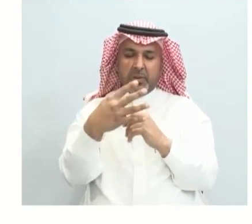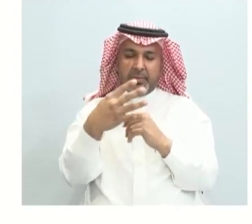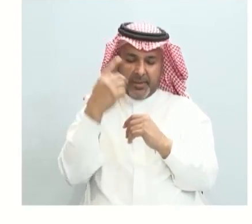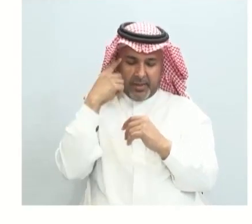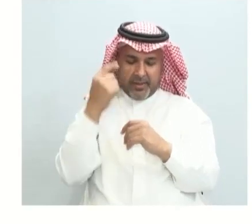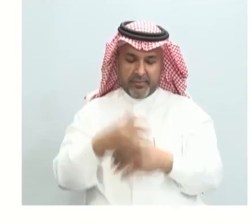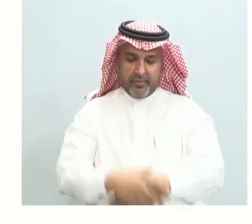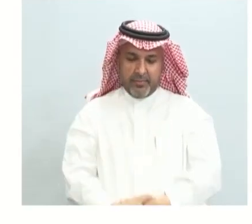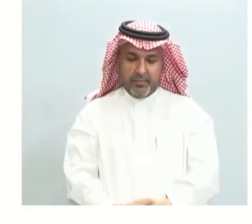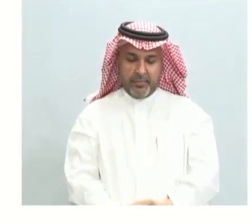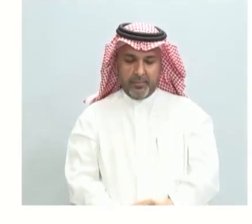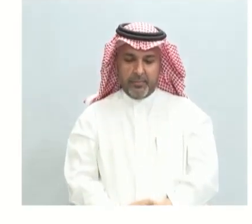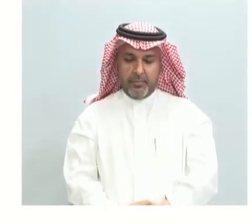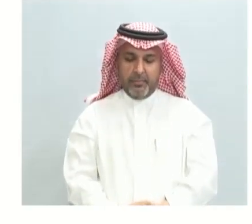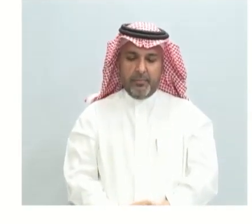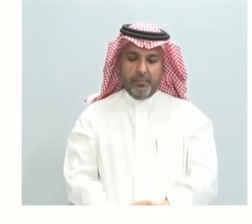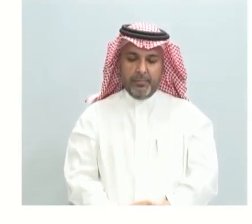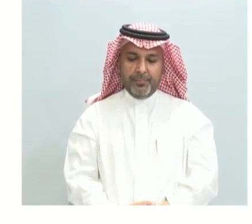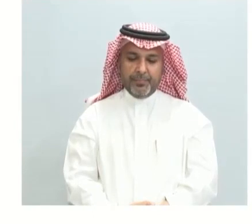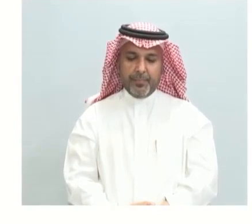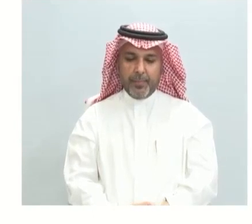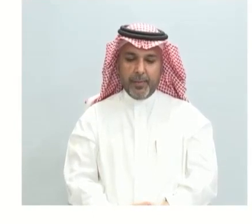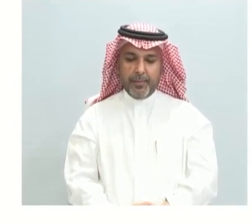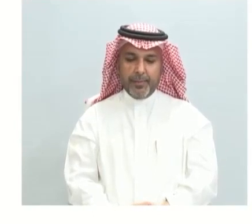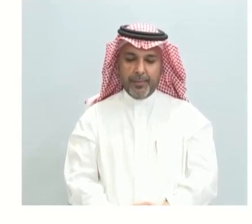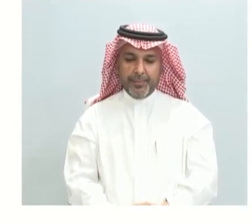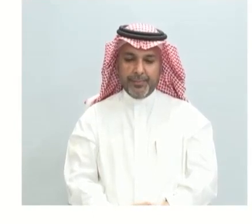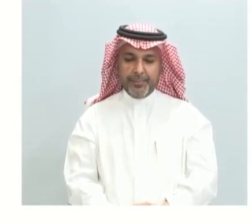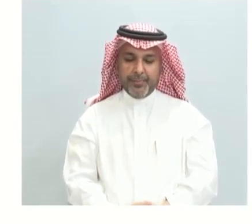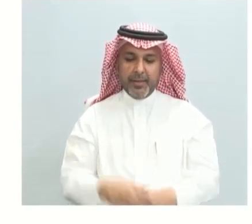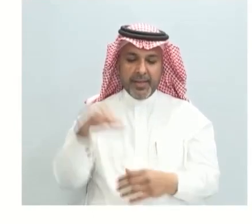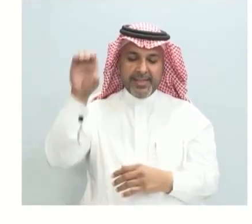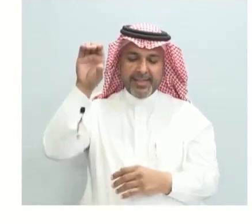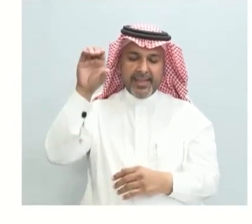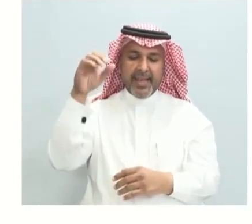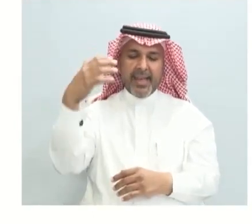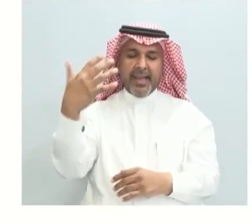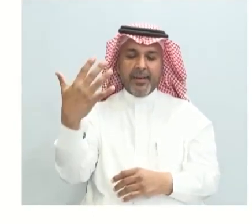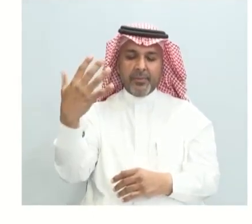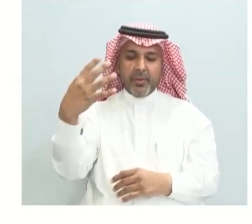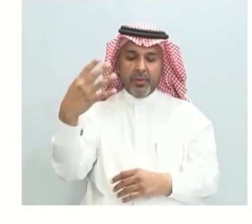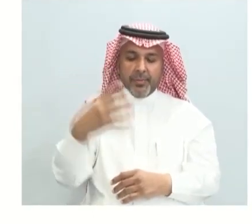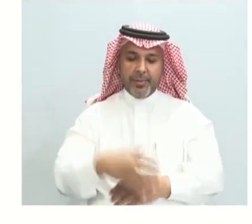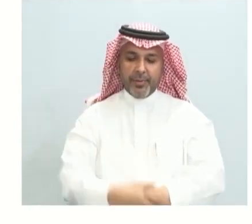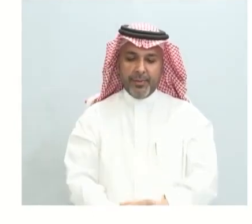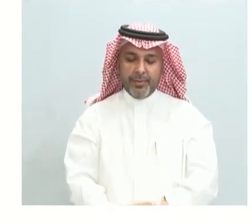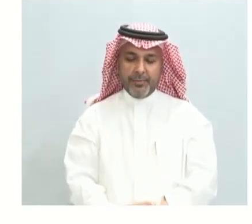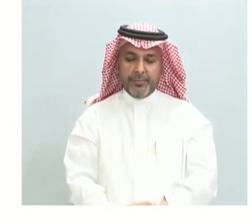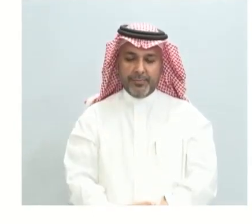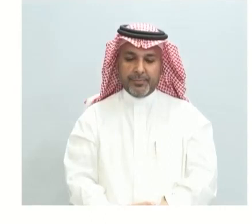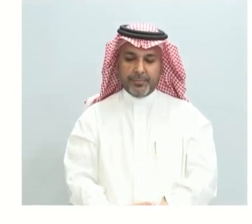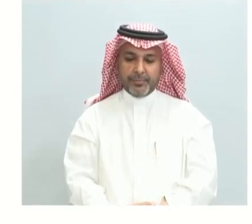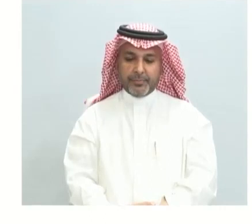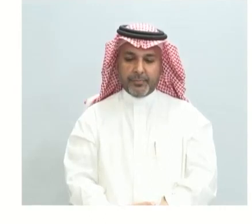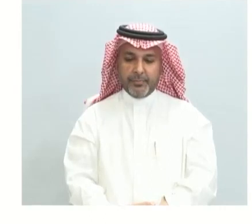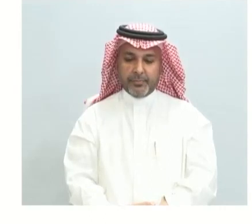45 درجه 45 درجه بهذه الصوره الان خلاص عندك الزاويه اي وعندك